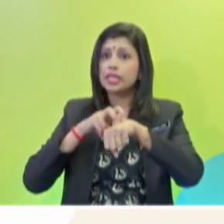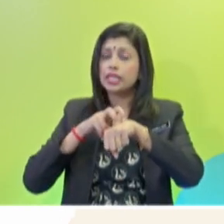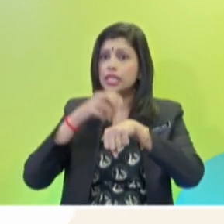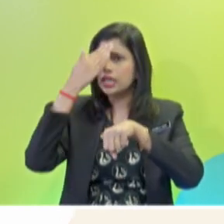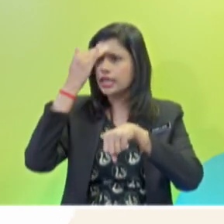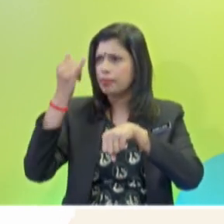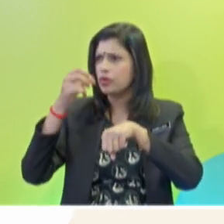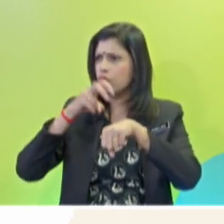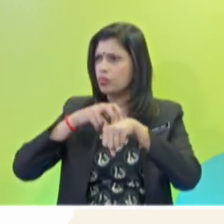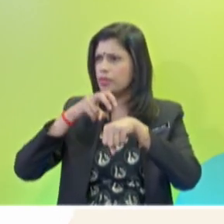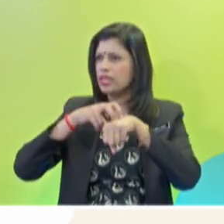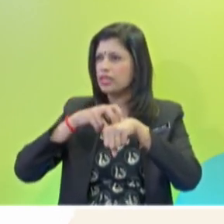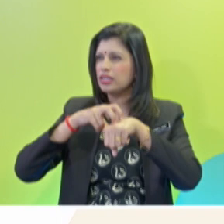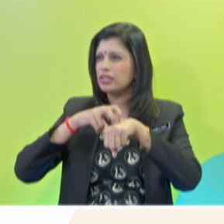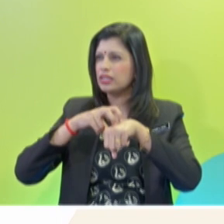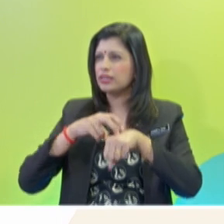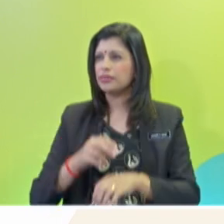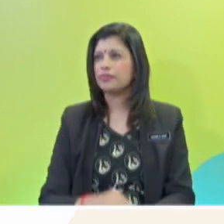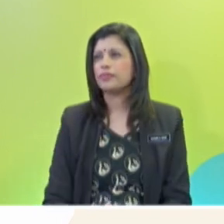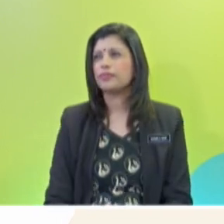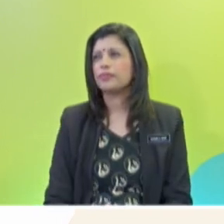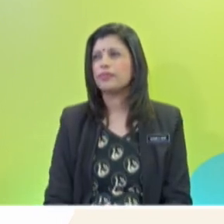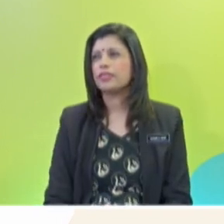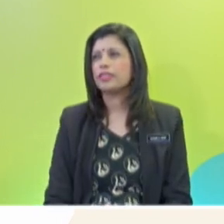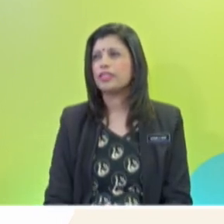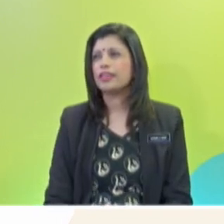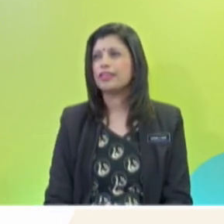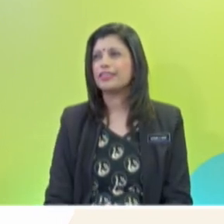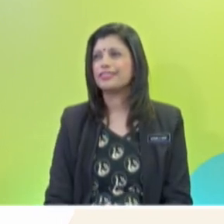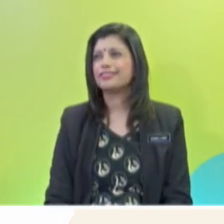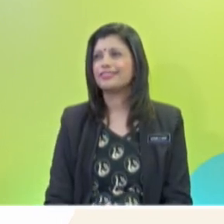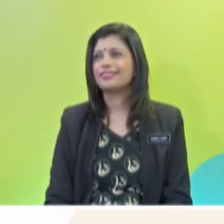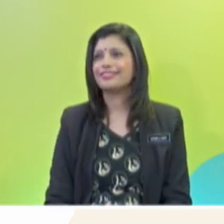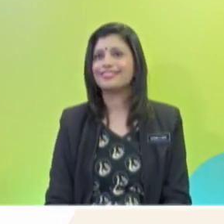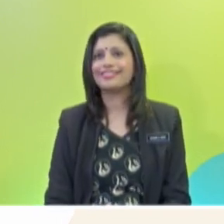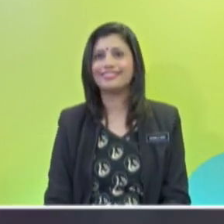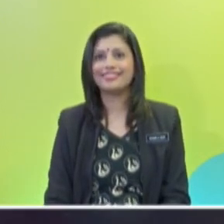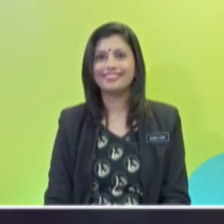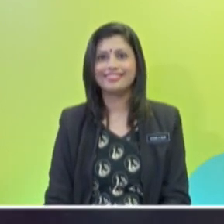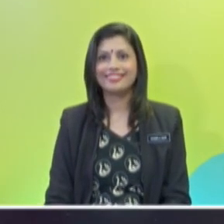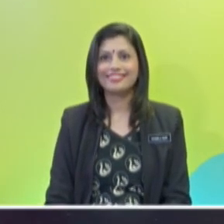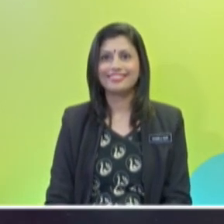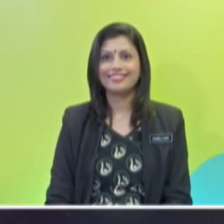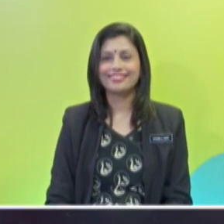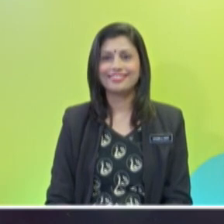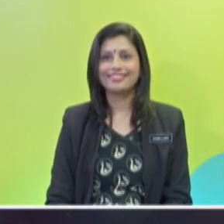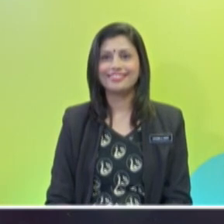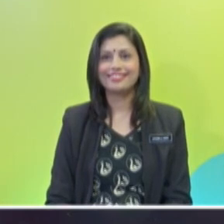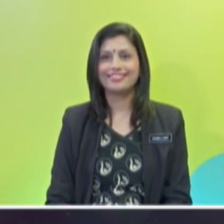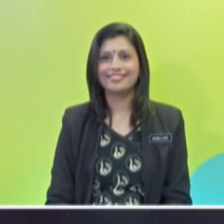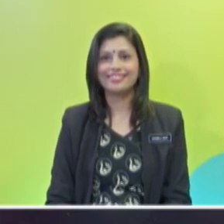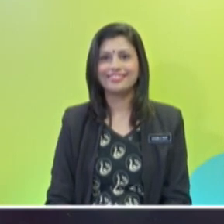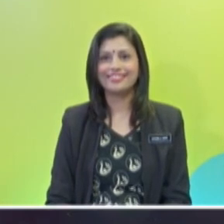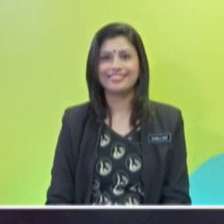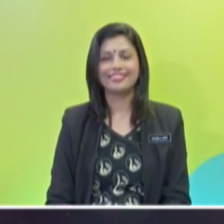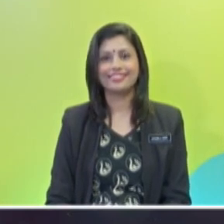Sayuran ubi. Oh, yang ini, cikgu? Ya. Yeah. Masak apa? Masak macam-macam boleh, cikgu? Kan, cikgu cakap.